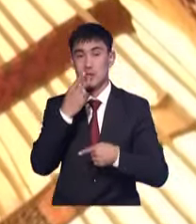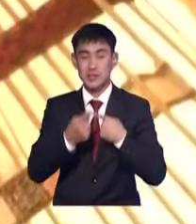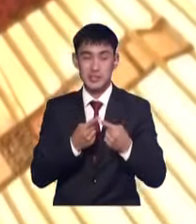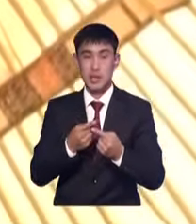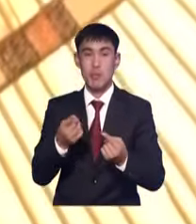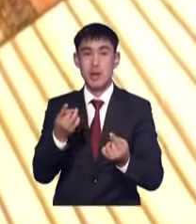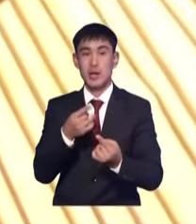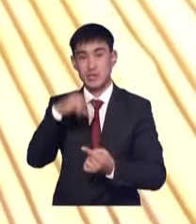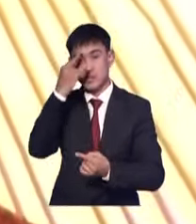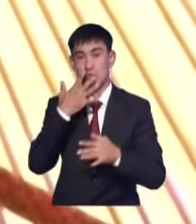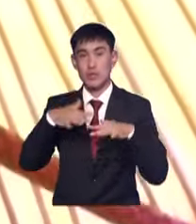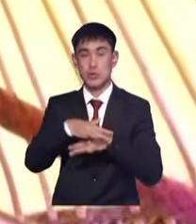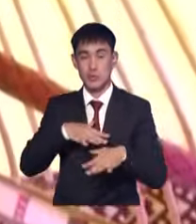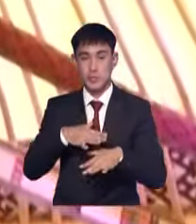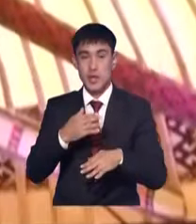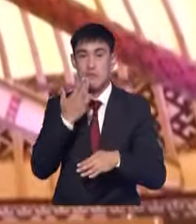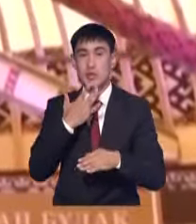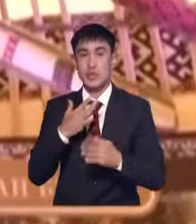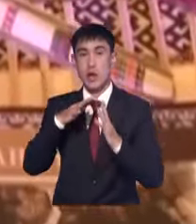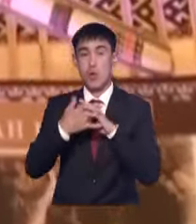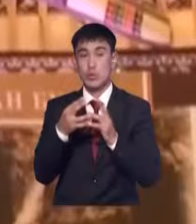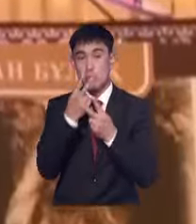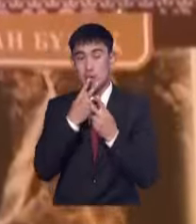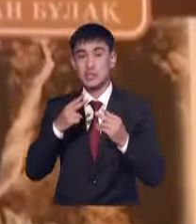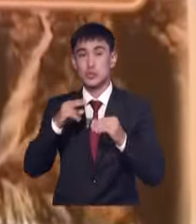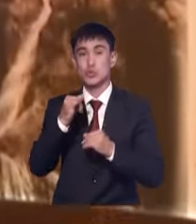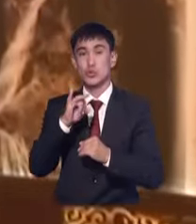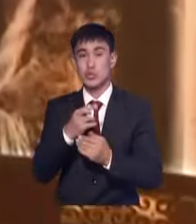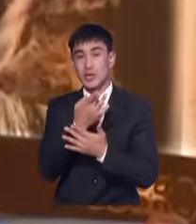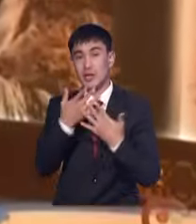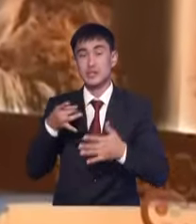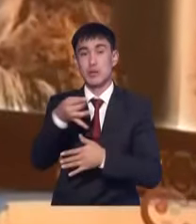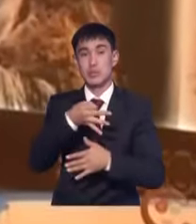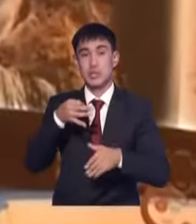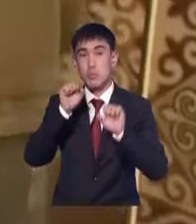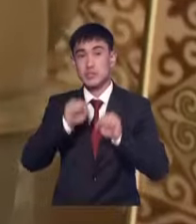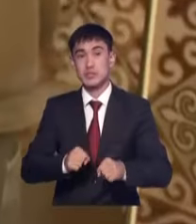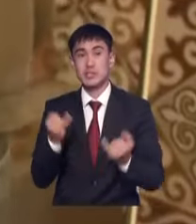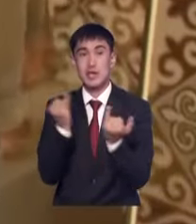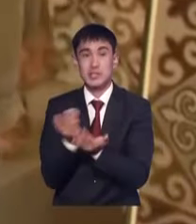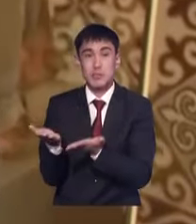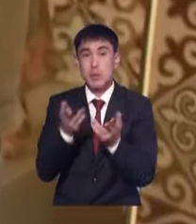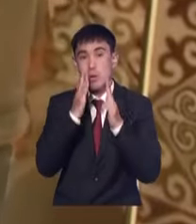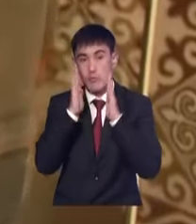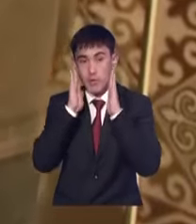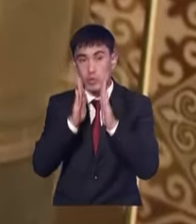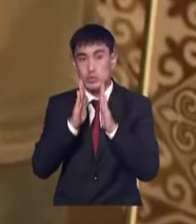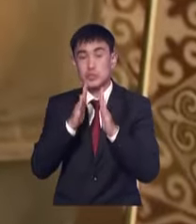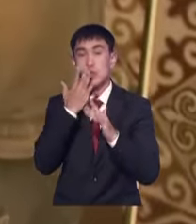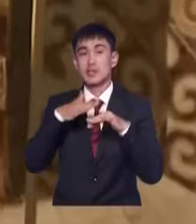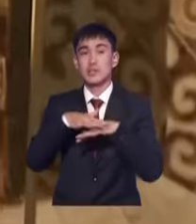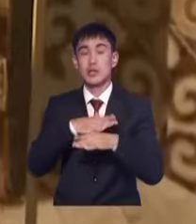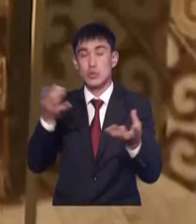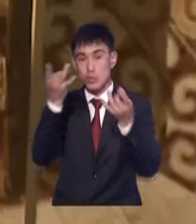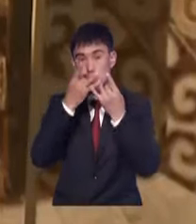и обычаями казахского народа. В этноауле представлены юрты из разных областей, позволяющие гостям погрузиться в атмосферу